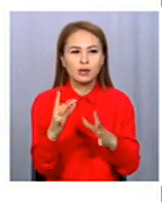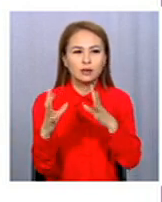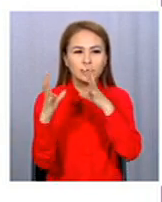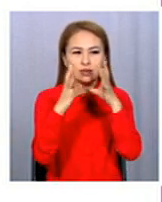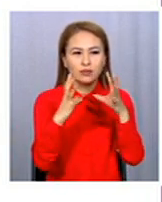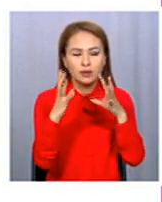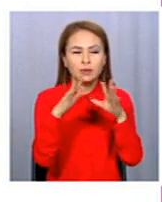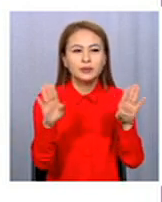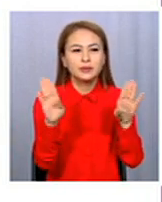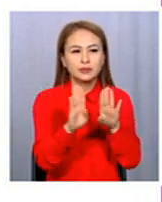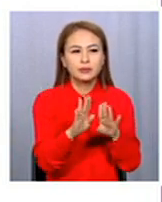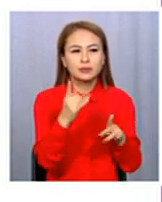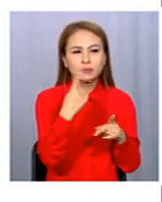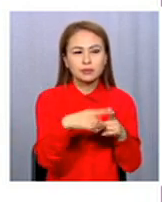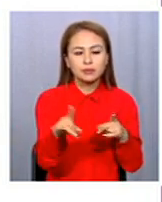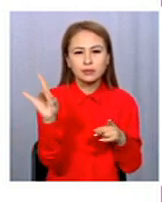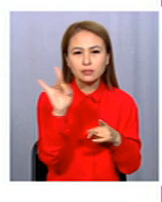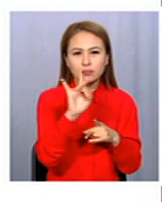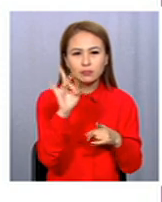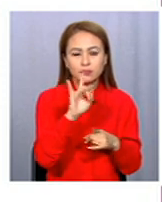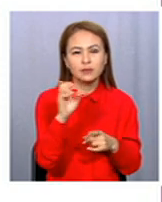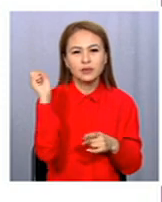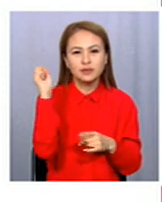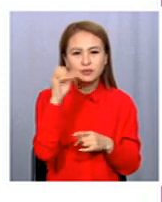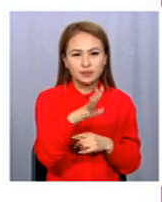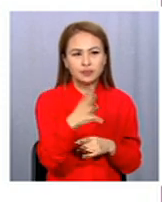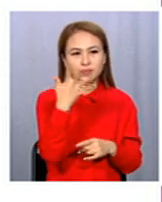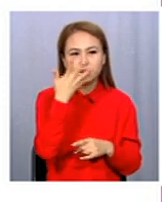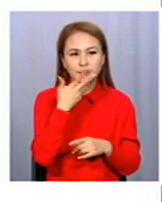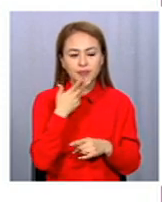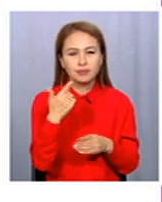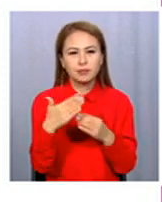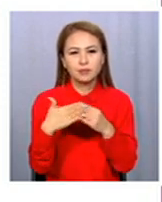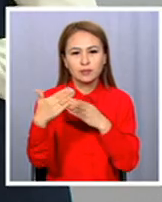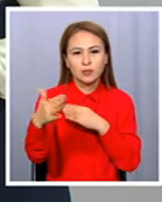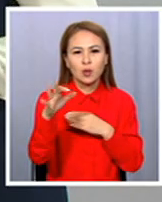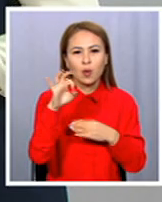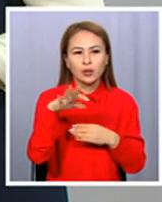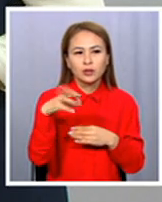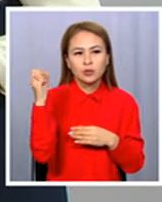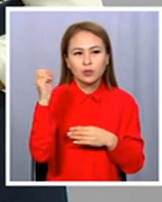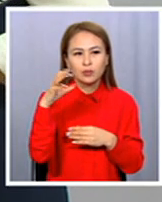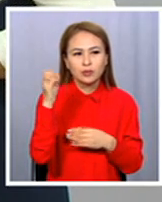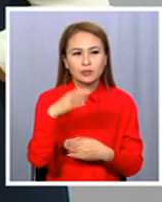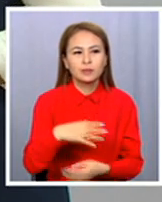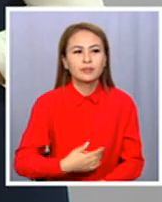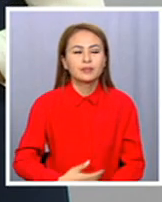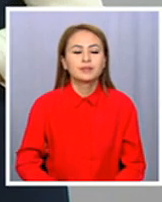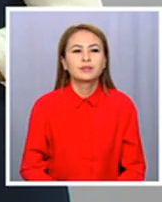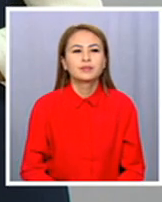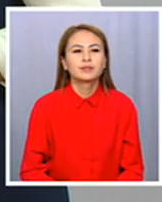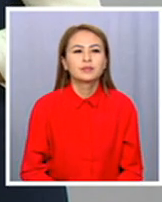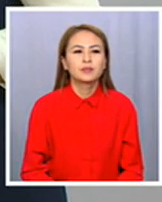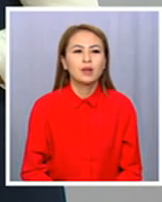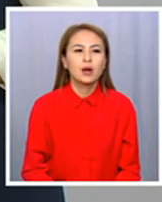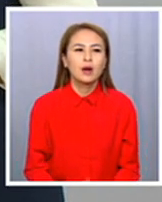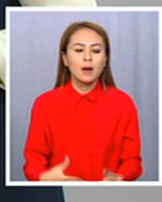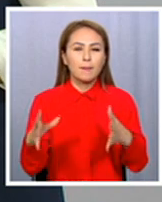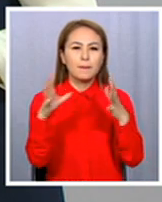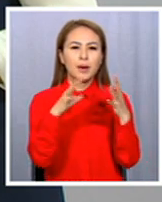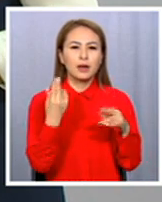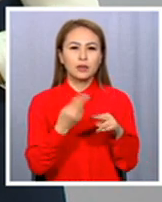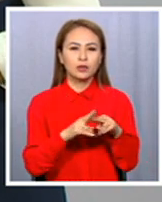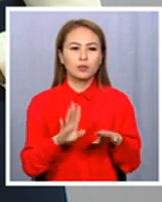они также размерами, цветом, удаленностью от Солнца. Ребята, планета, с которой мы